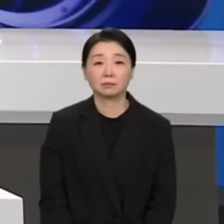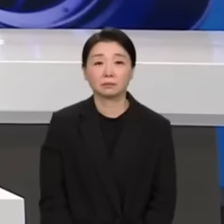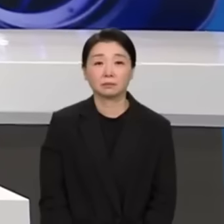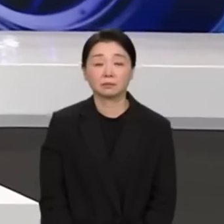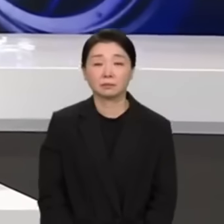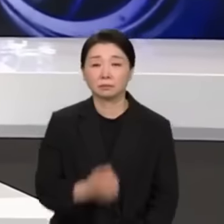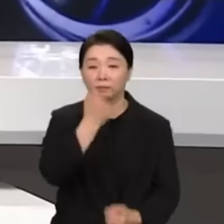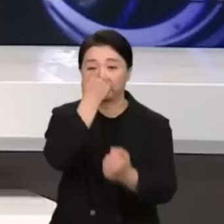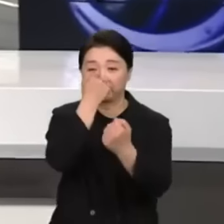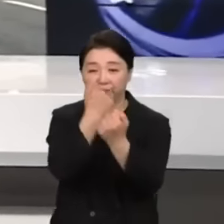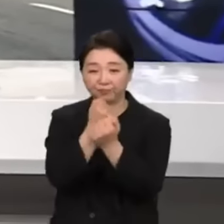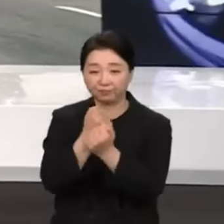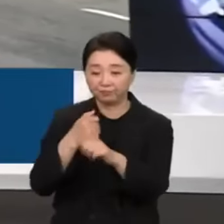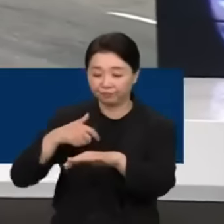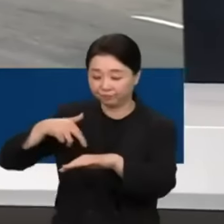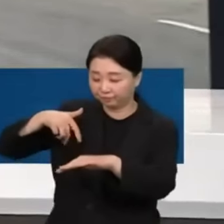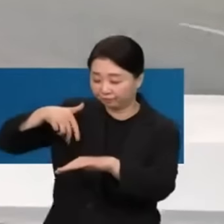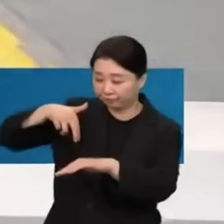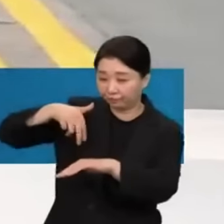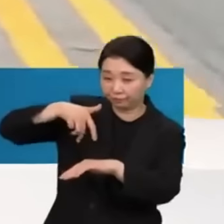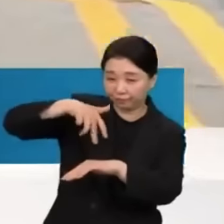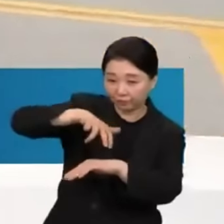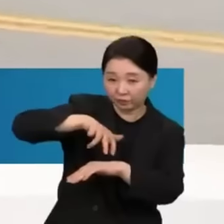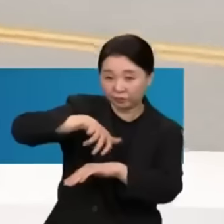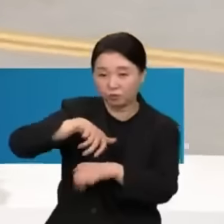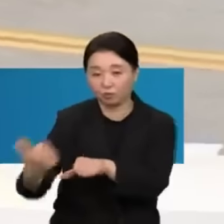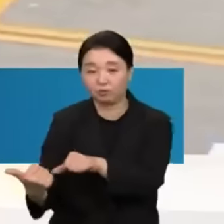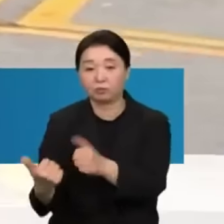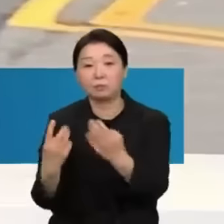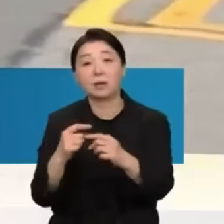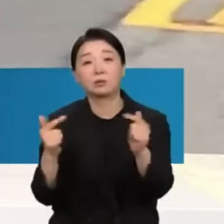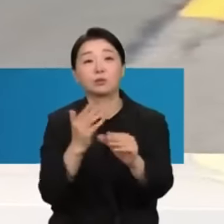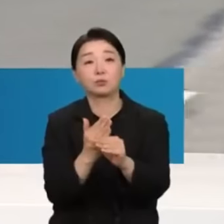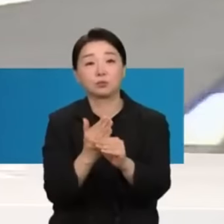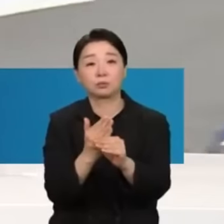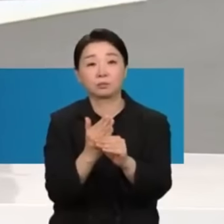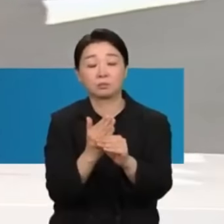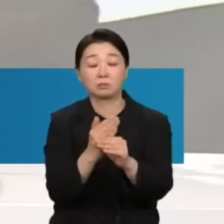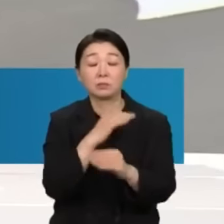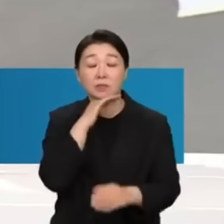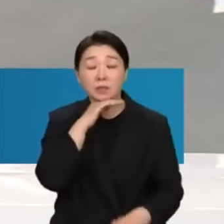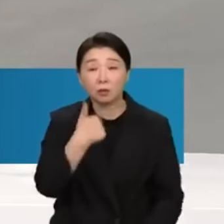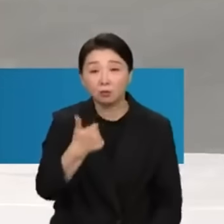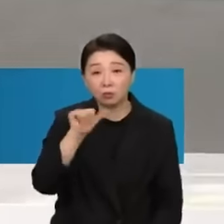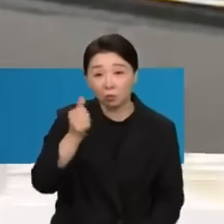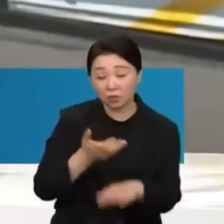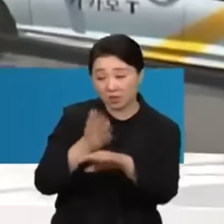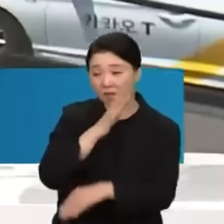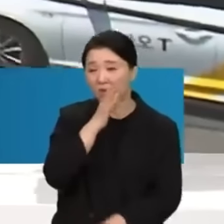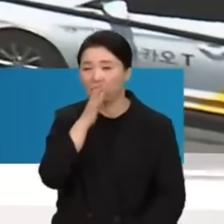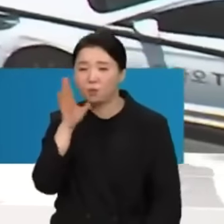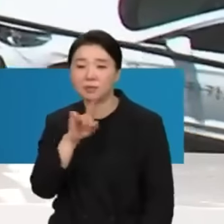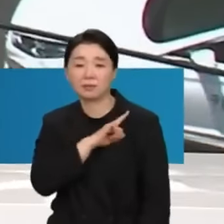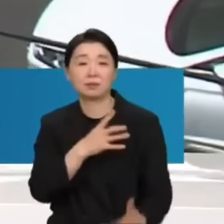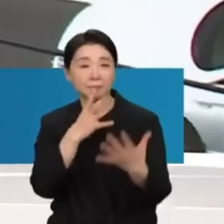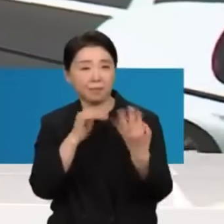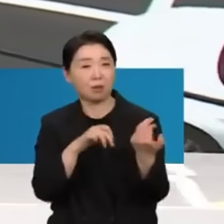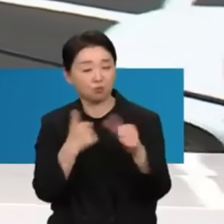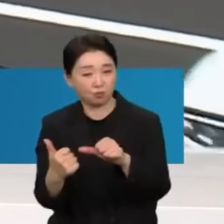네, 무단 횡단을 하다 목숨까지 잃는 사고가 최근 늘고 있는데 특히 65세 이상 고령층이 가장